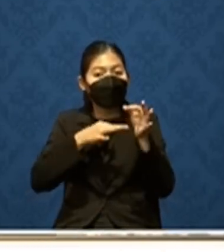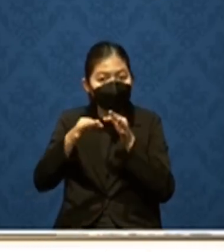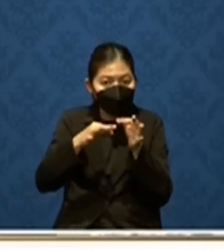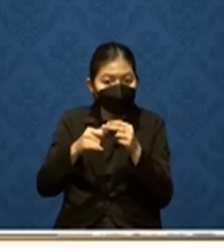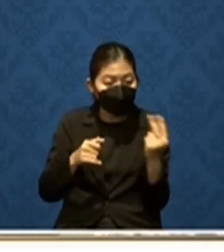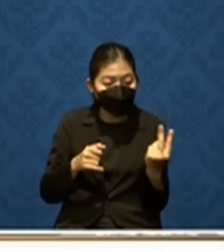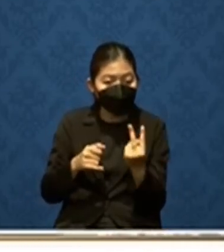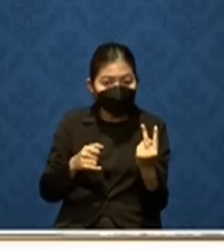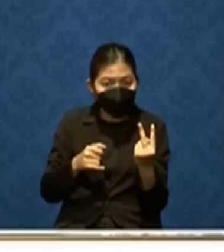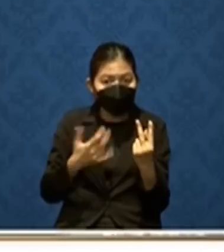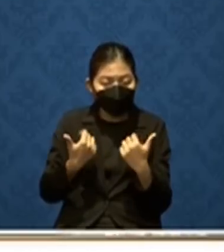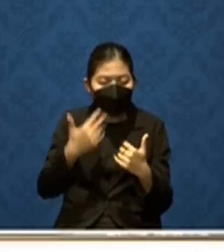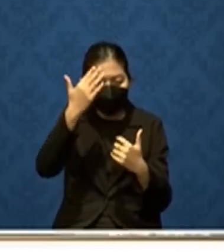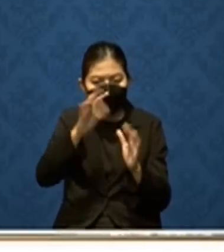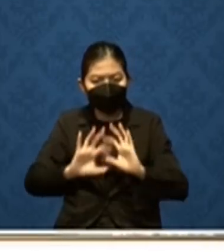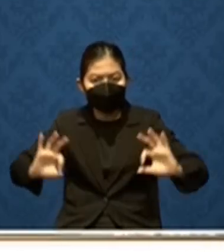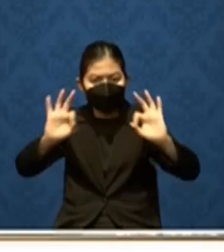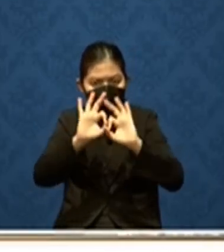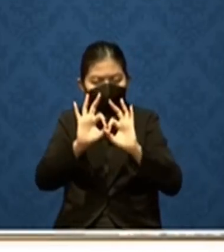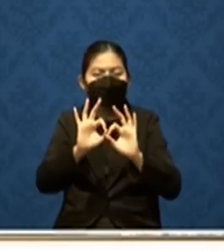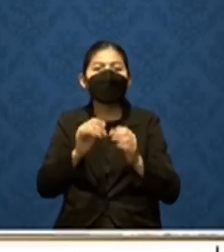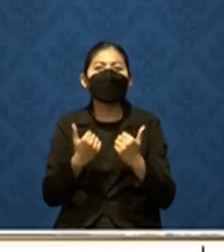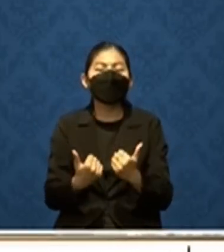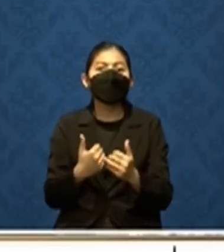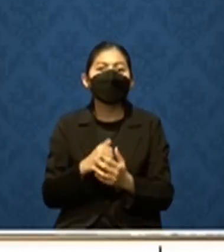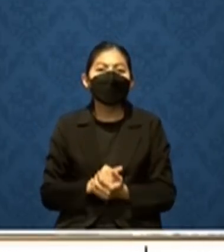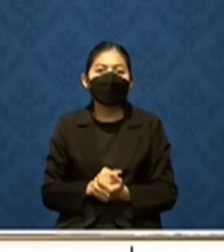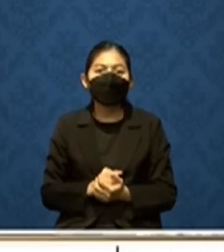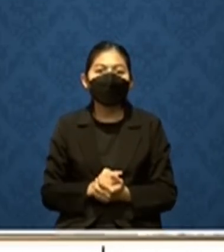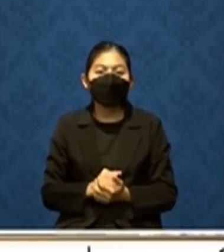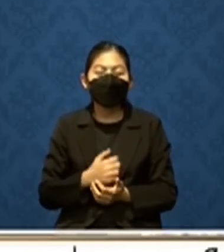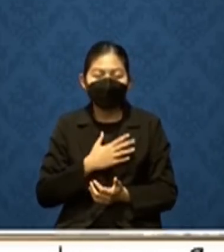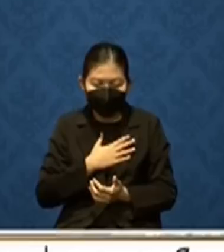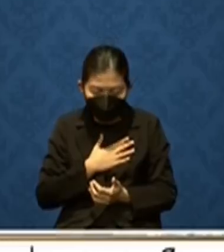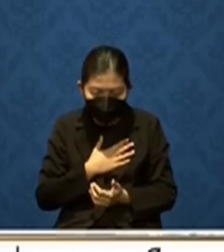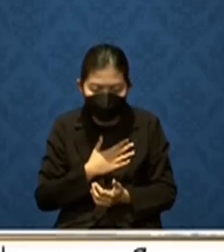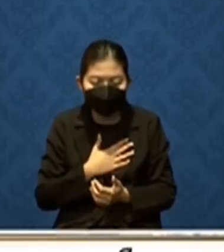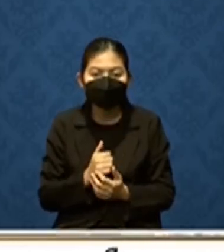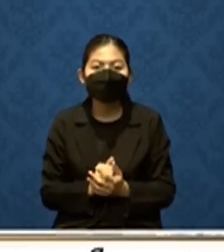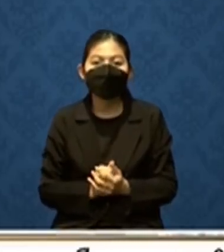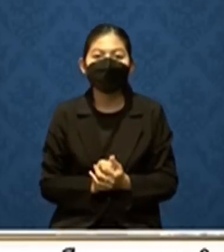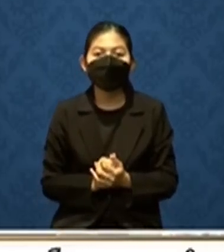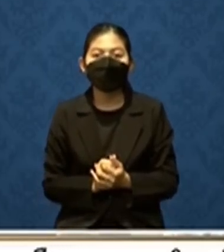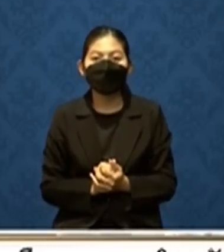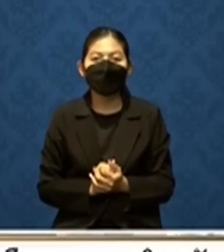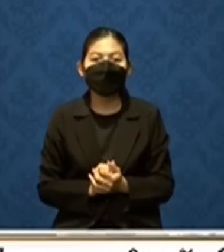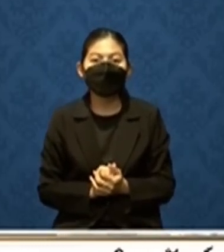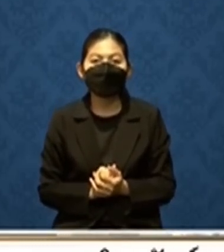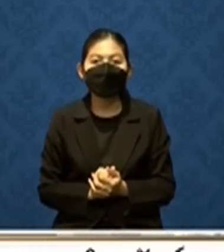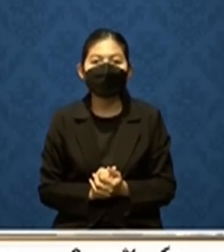เพราะเป็นเรื่องที่จำเป็นที่สุดกำลังครับผมเนี่ยด้วยความเคารพธนาคารครับอ่ะแต่